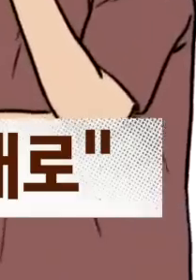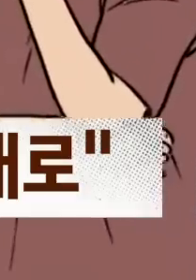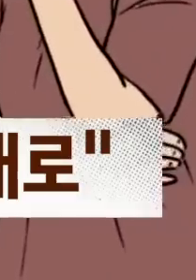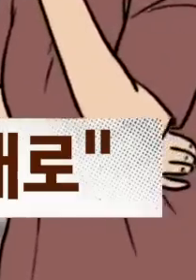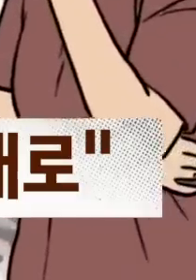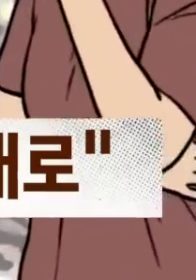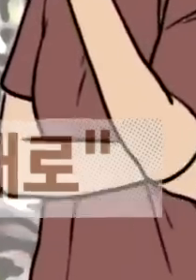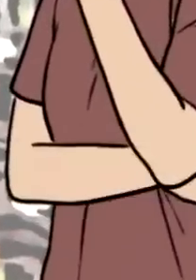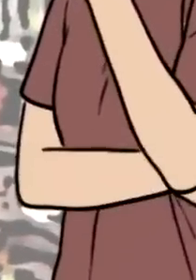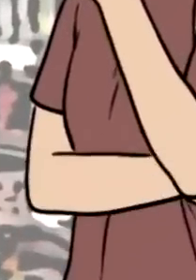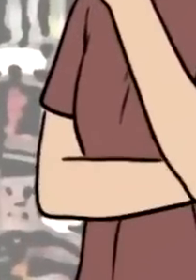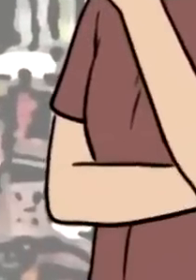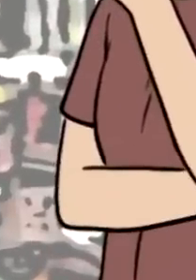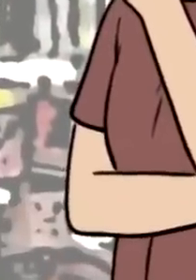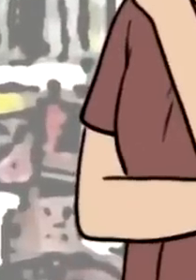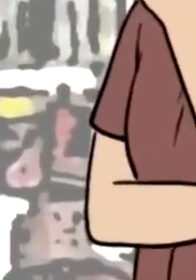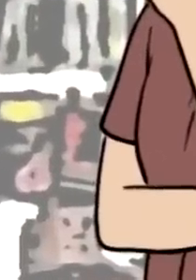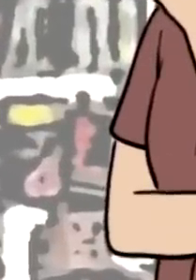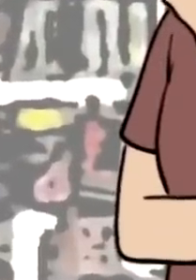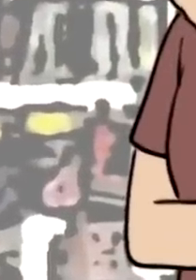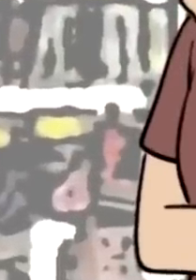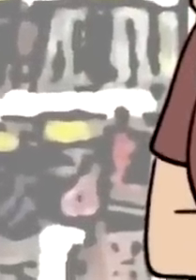법대로 하자고 맞서고 있습니다